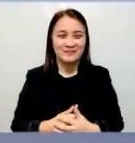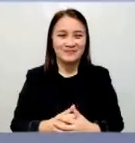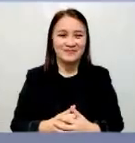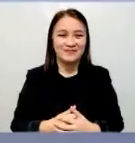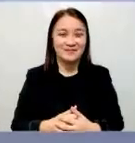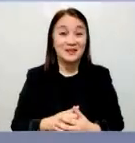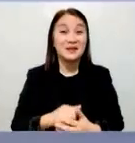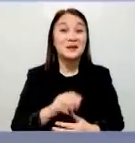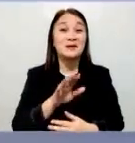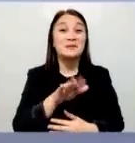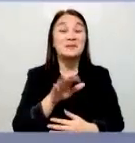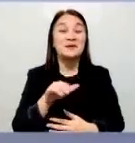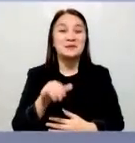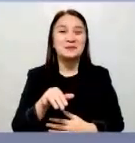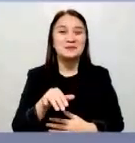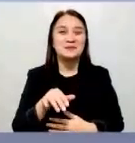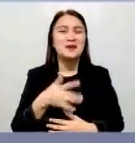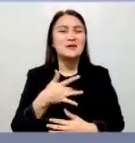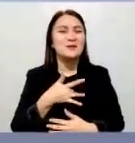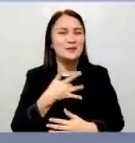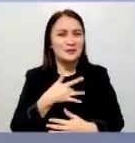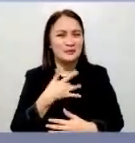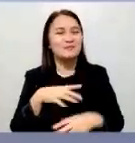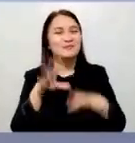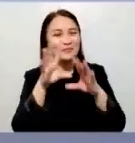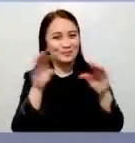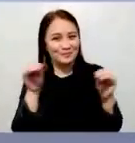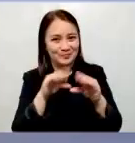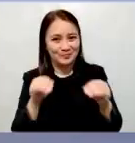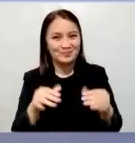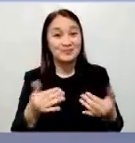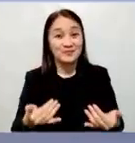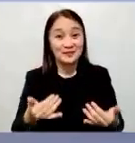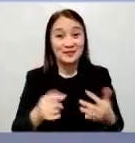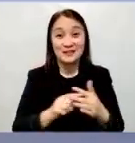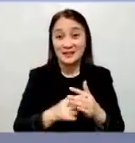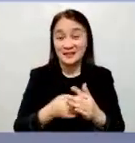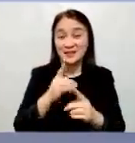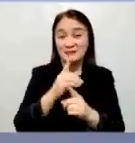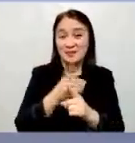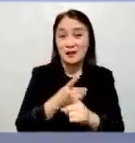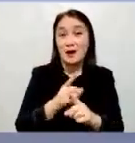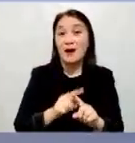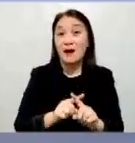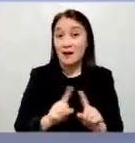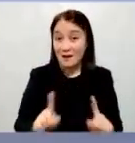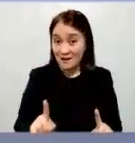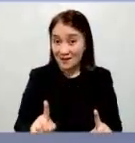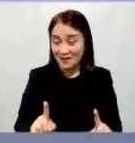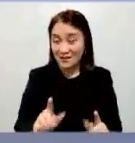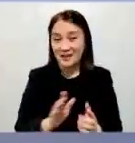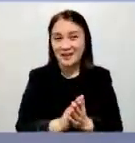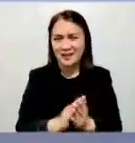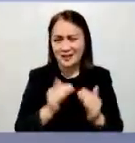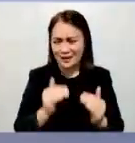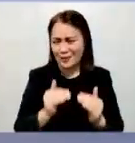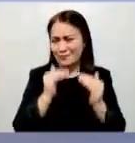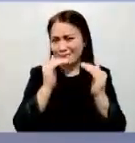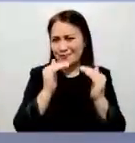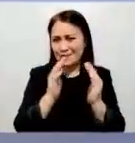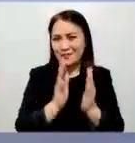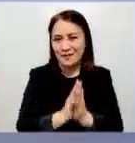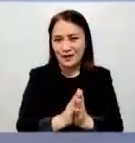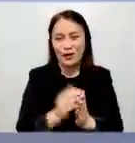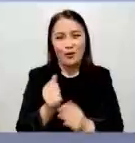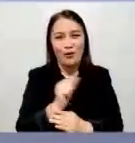mga kapatid, feel na ang Pasko ngayong simula ng December. Pero, i-level up pa natin yan sa isang